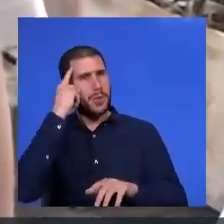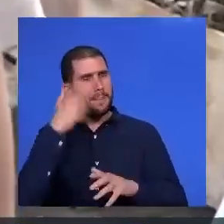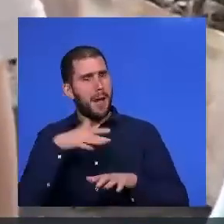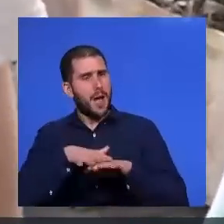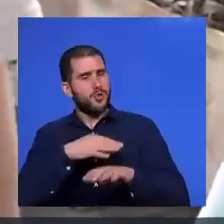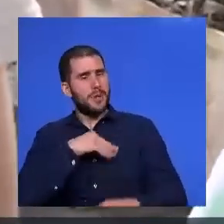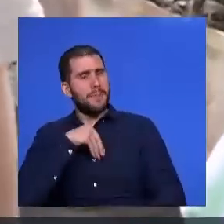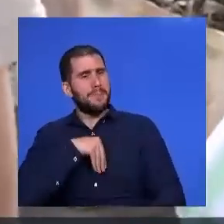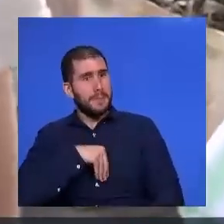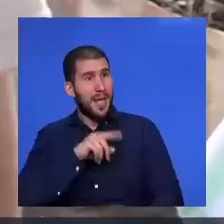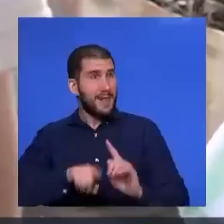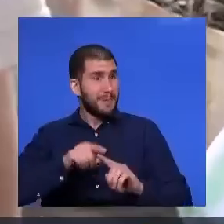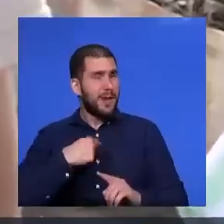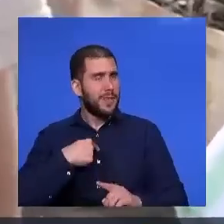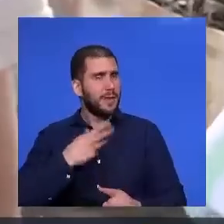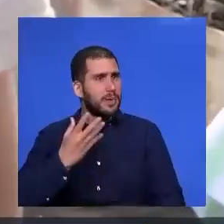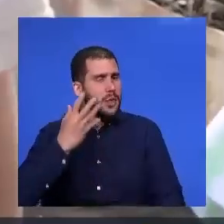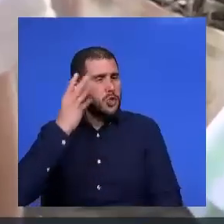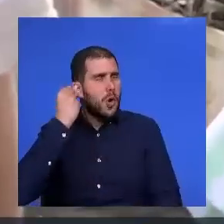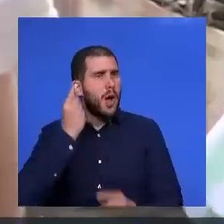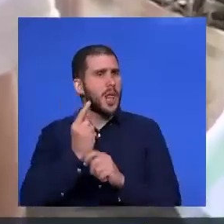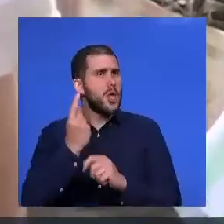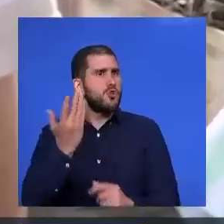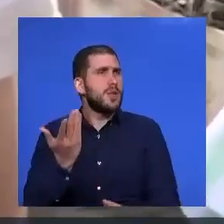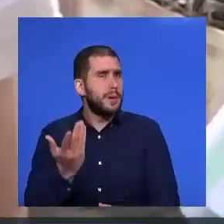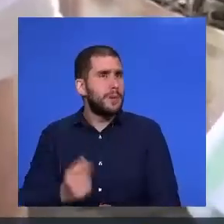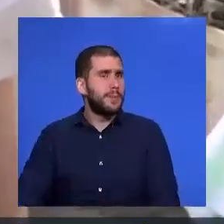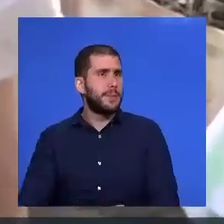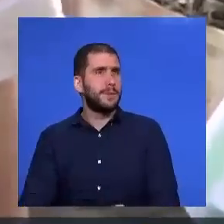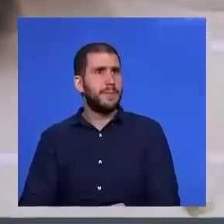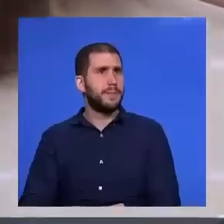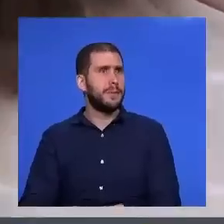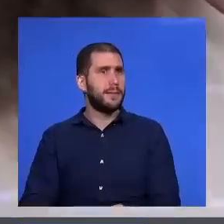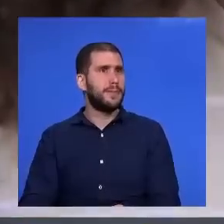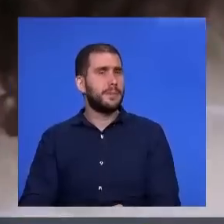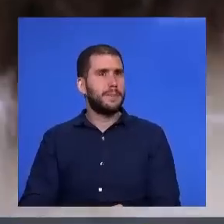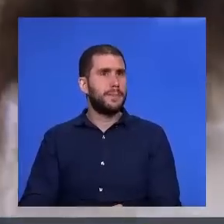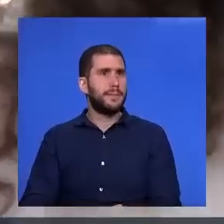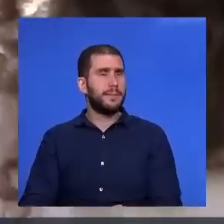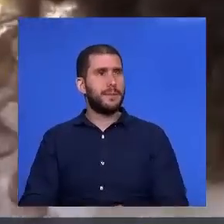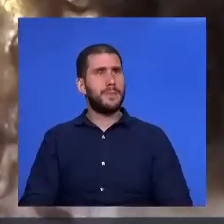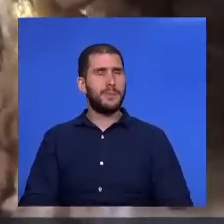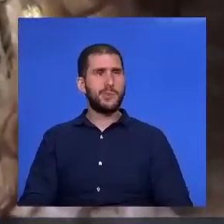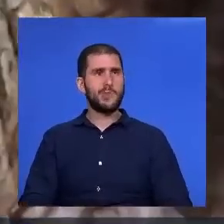עוברת, ולפעמים אני כאילו, אני שוכחת לפעמים כאילו לרגע קטן.